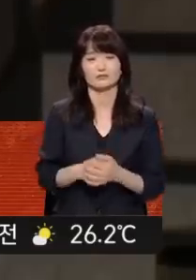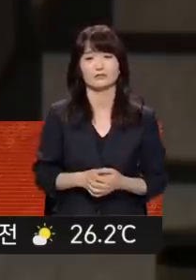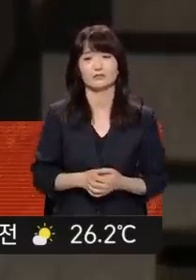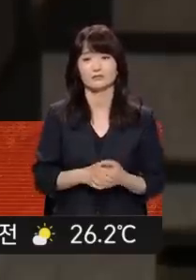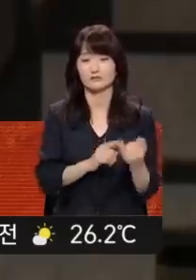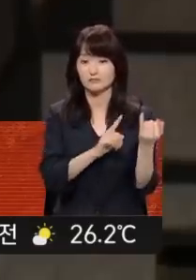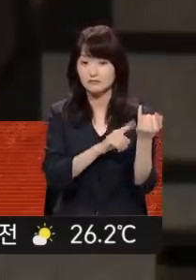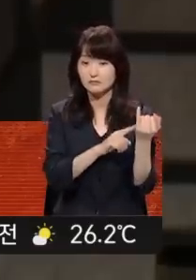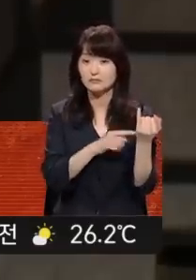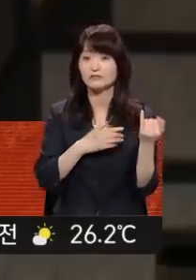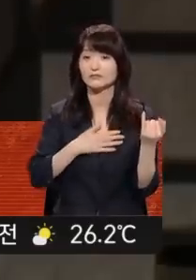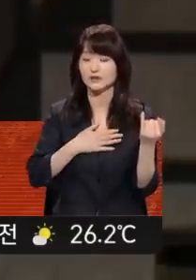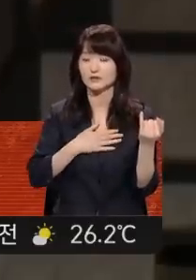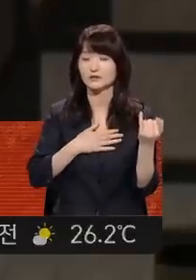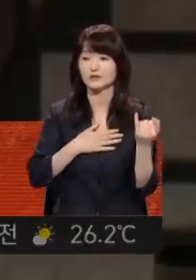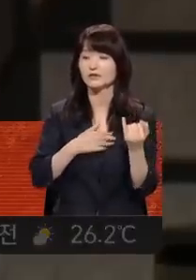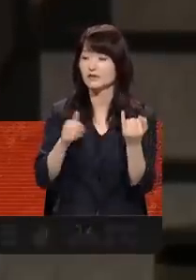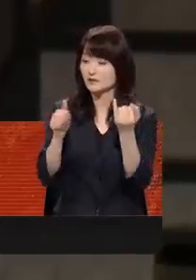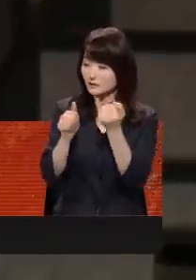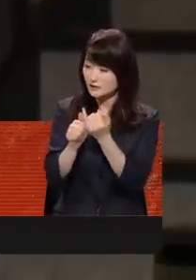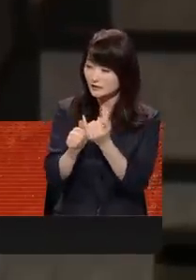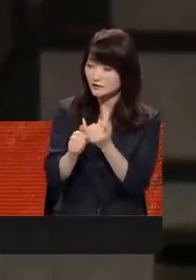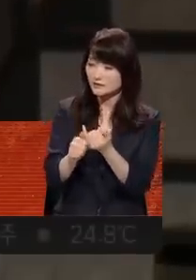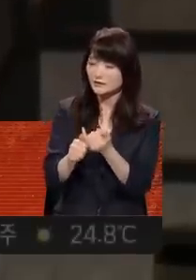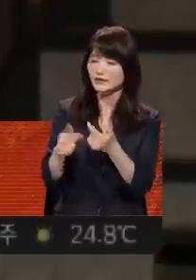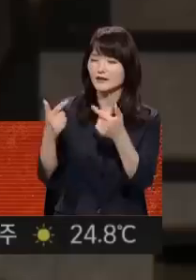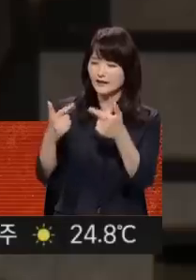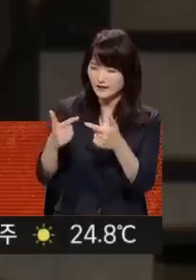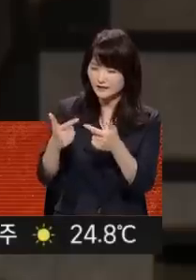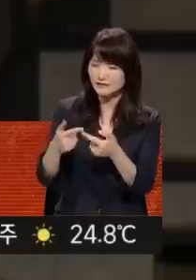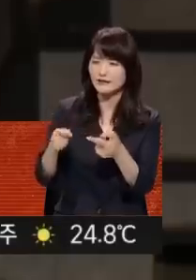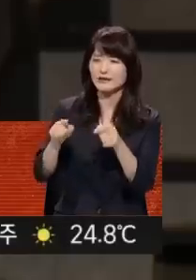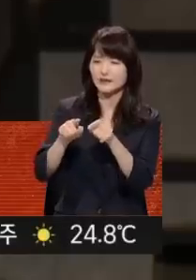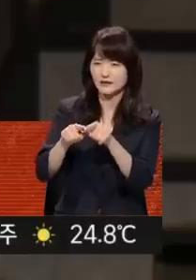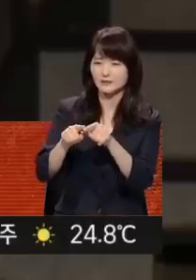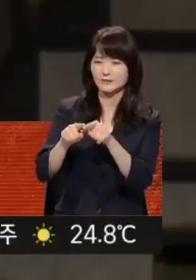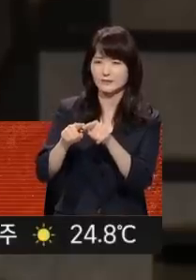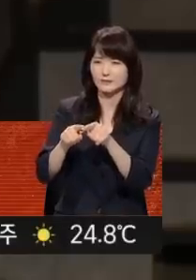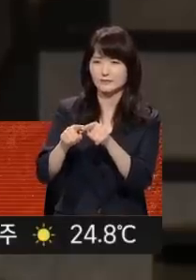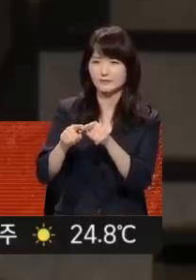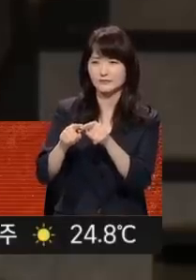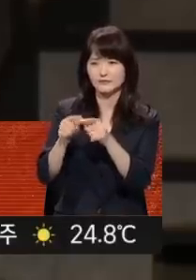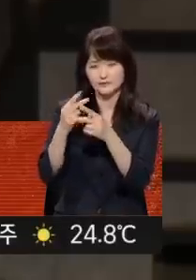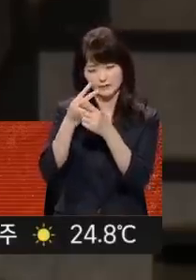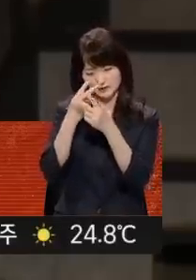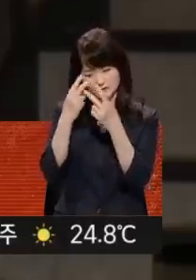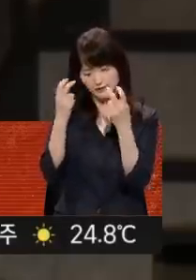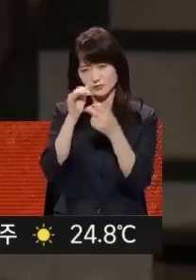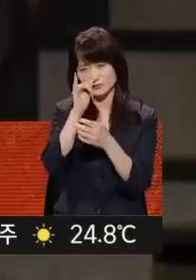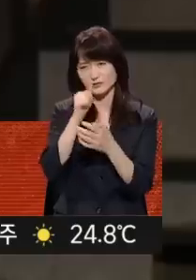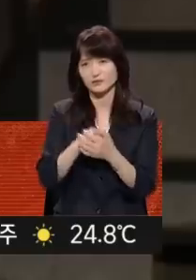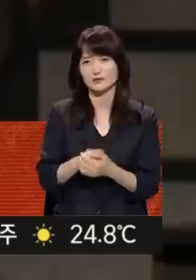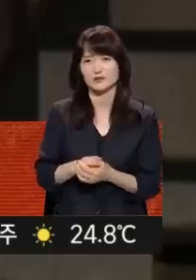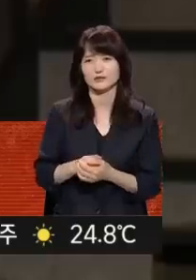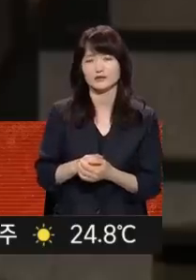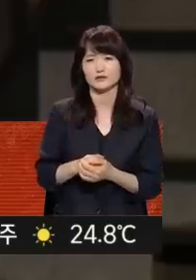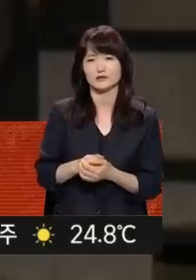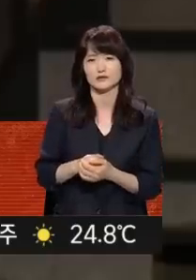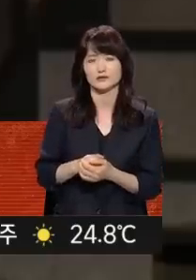나는 결혼을 하면은 내가 항상 같이 있겠다라고 하는 이런 여성이 나오면이 결혼 깨어질 수도 있어요